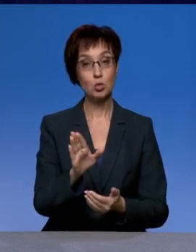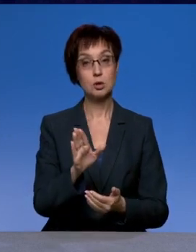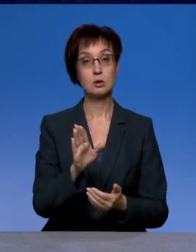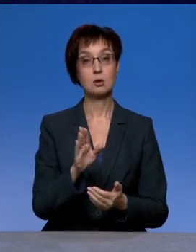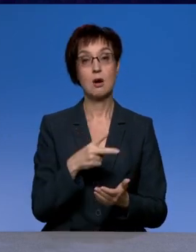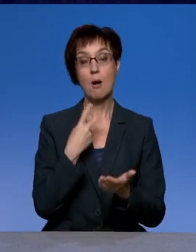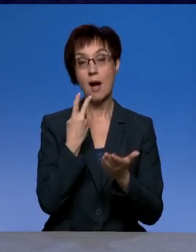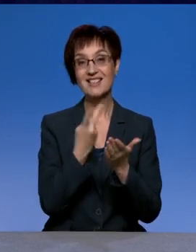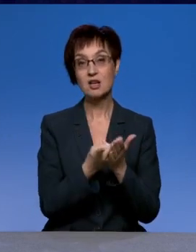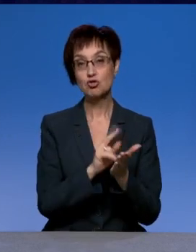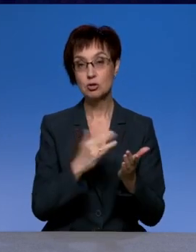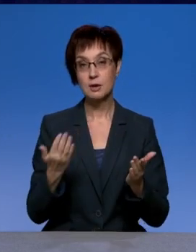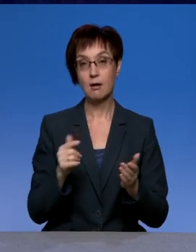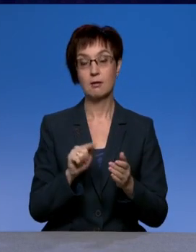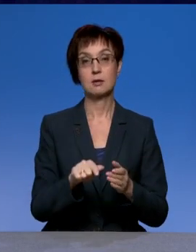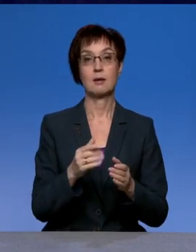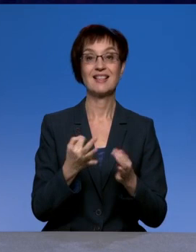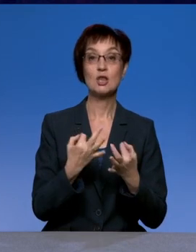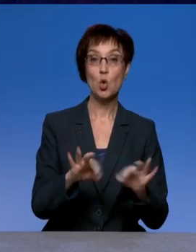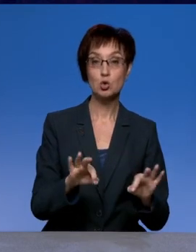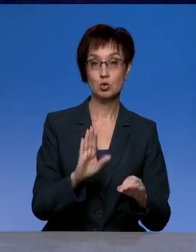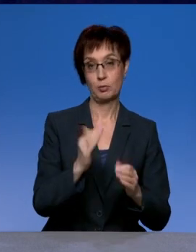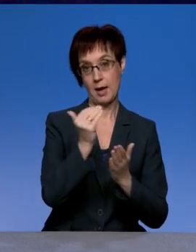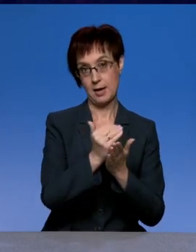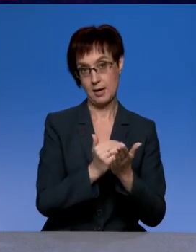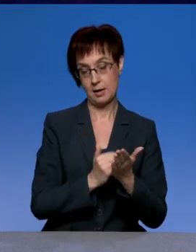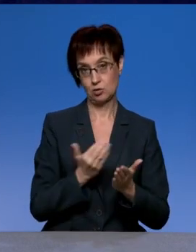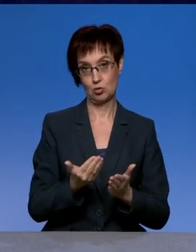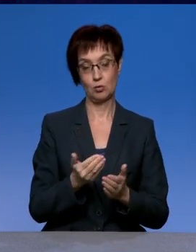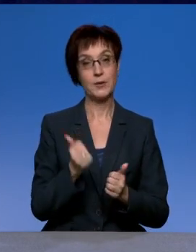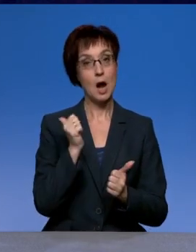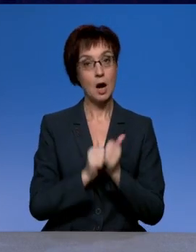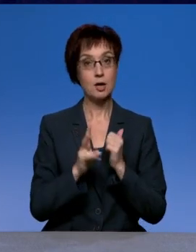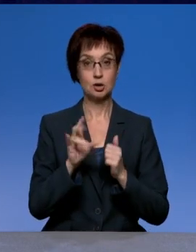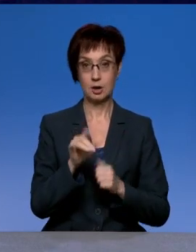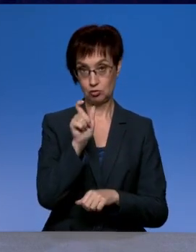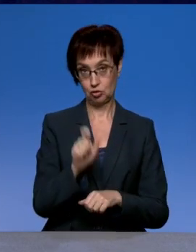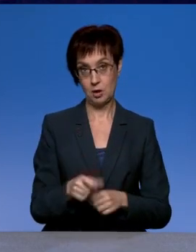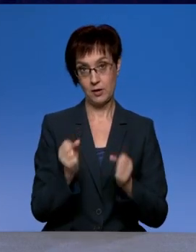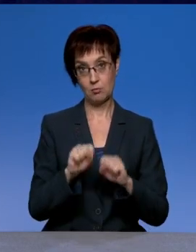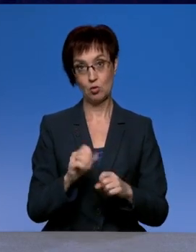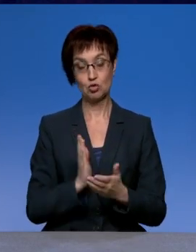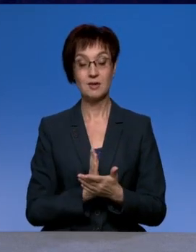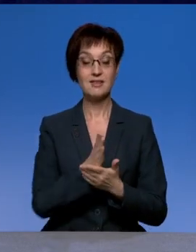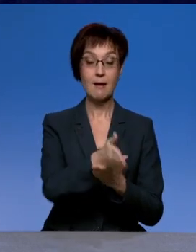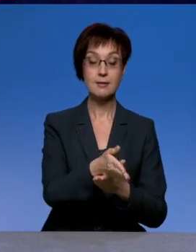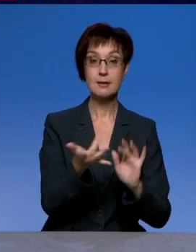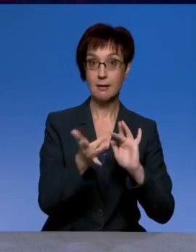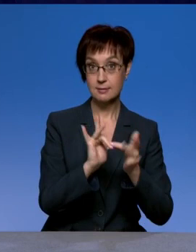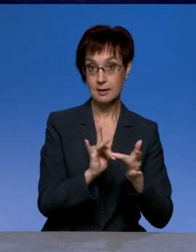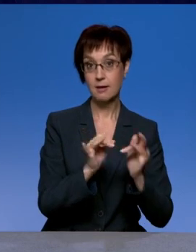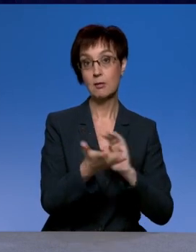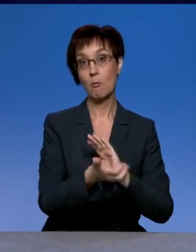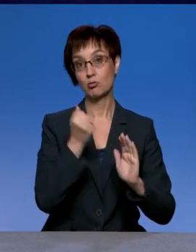реестру. Да? Насколько он будет открытым, каждый ли человек сможет зайти на сайт УФСП и получить информацию